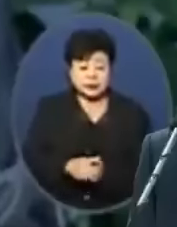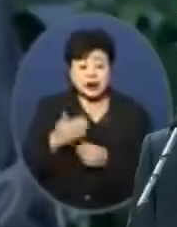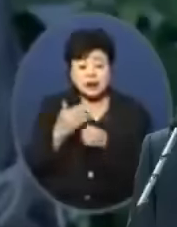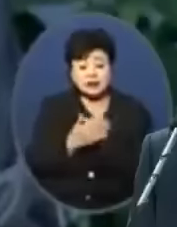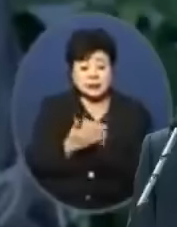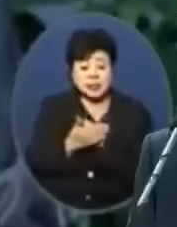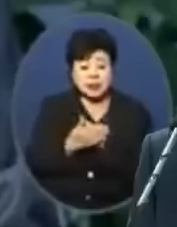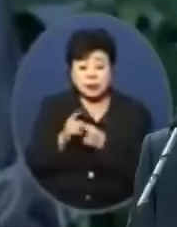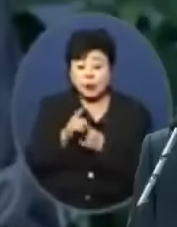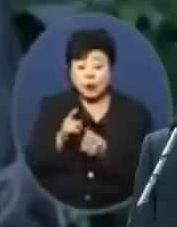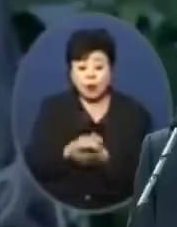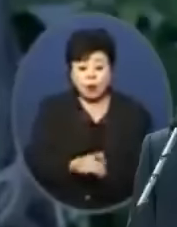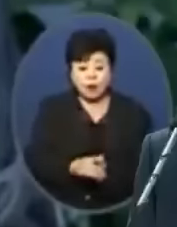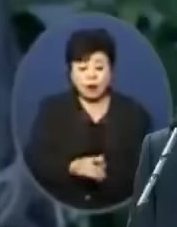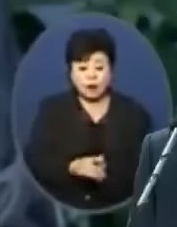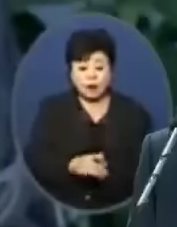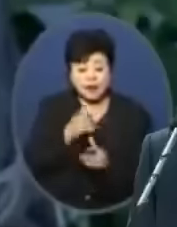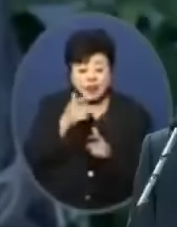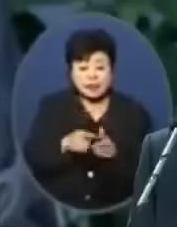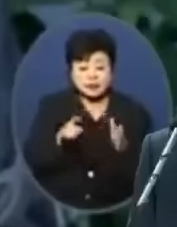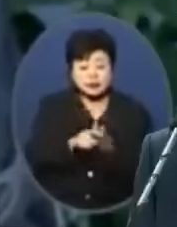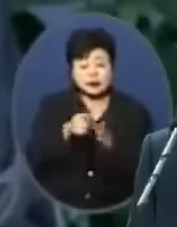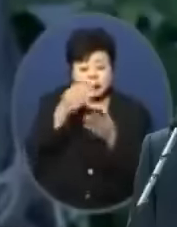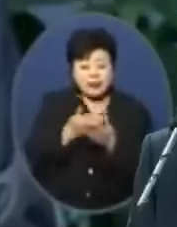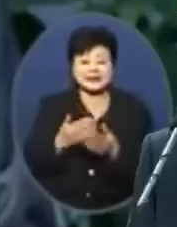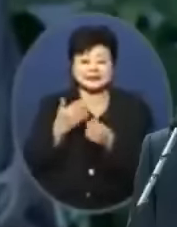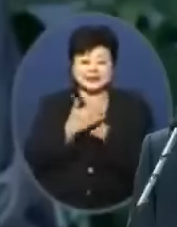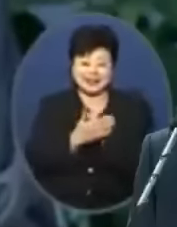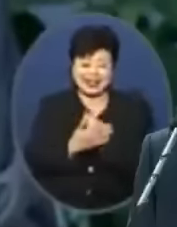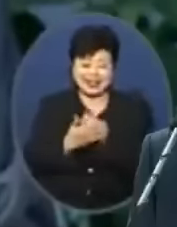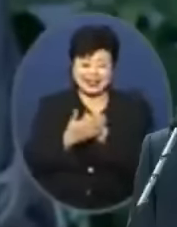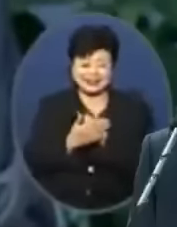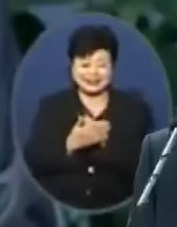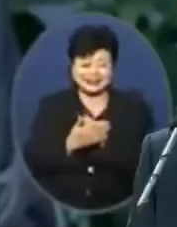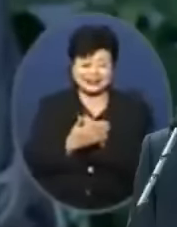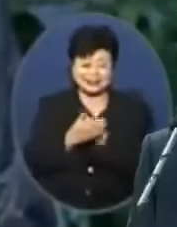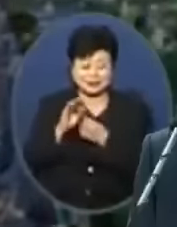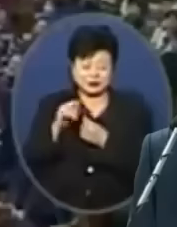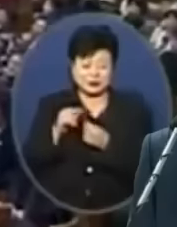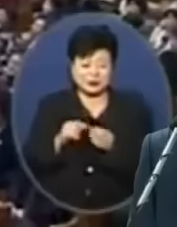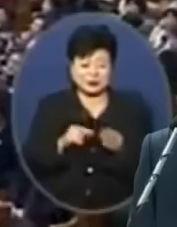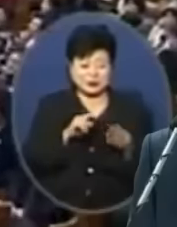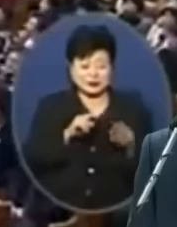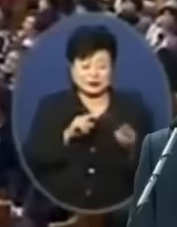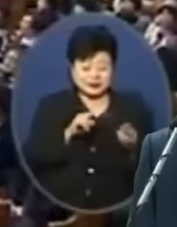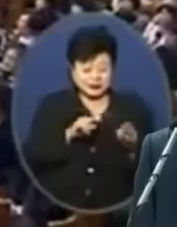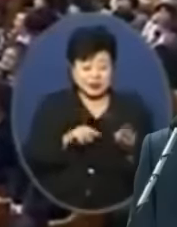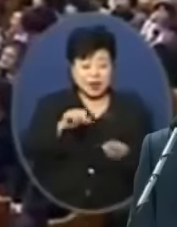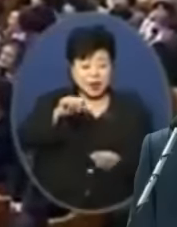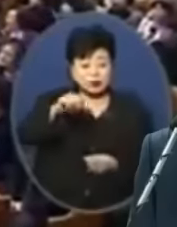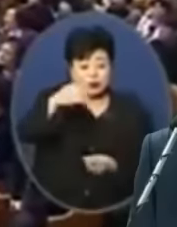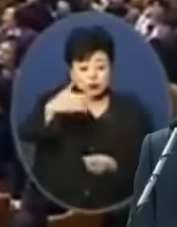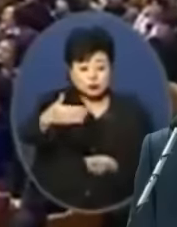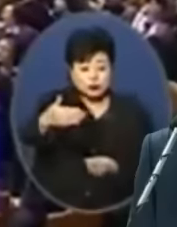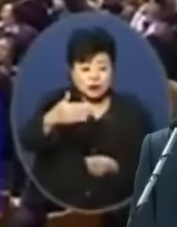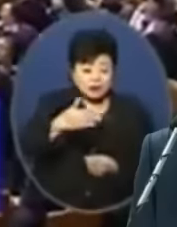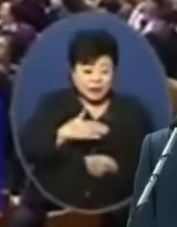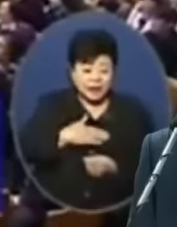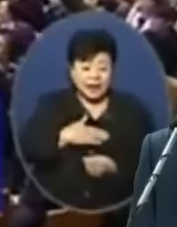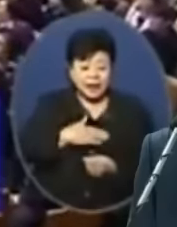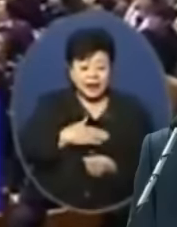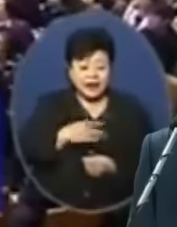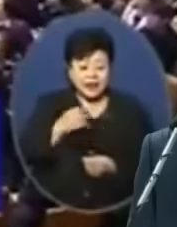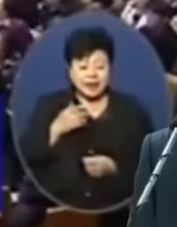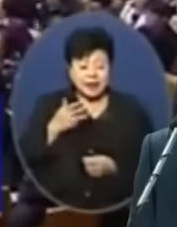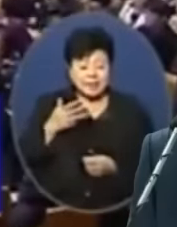은혜가 무슨 은혜냐? 예수 믿고 받는 은혜인 것입니다. 빌립보서 3장 5절로 9절 들어보십시오. 나는